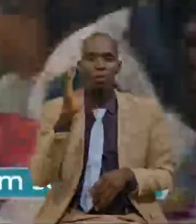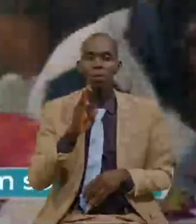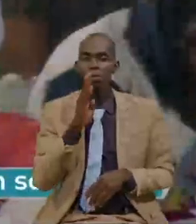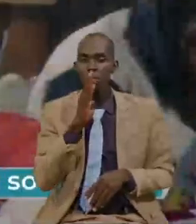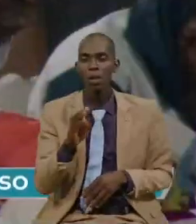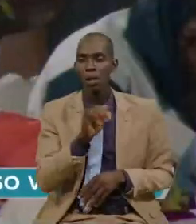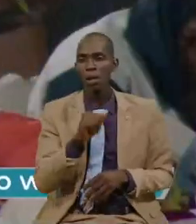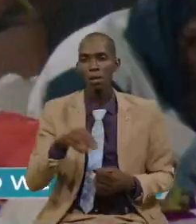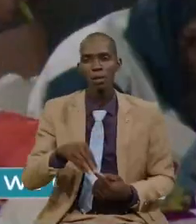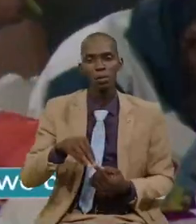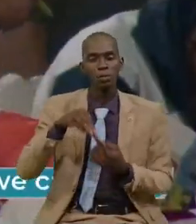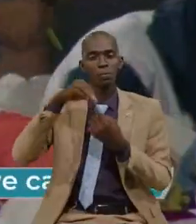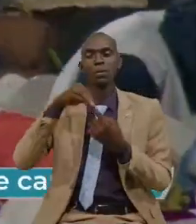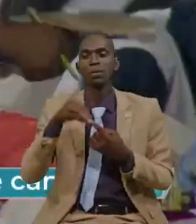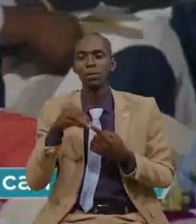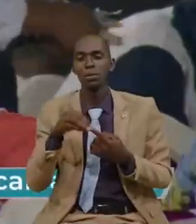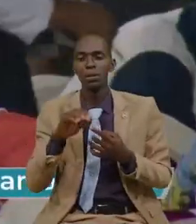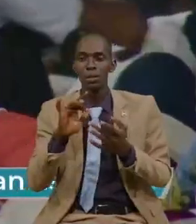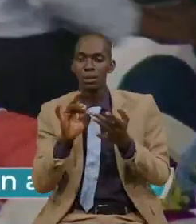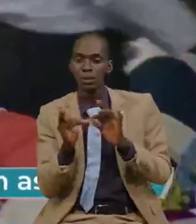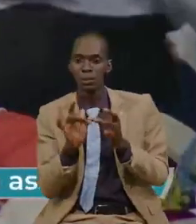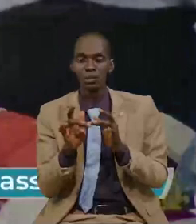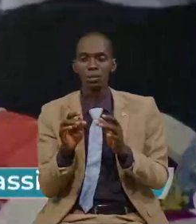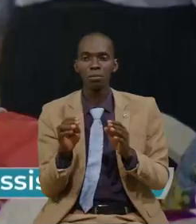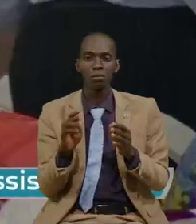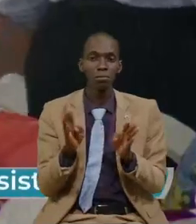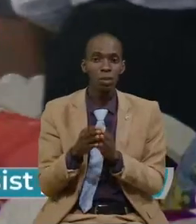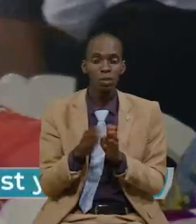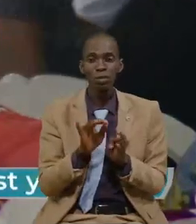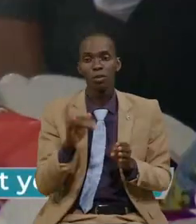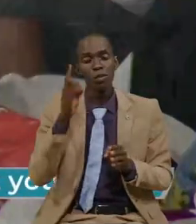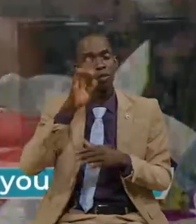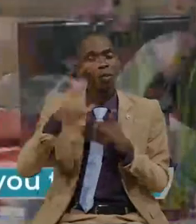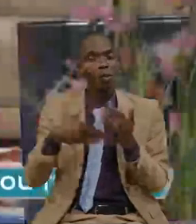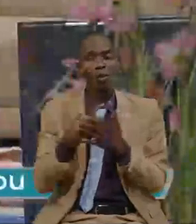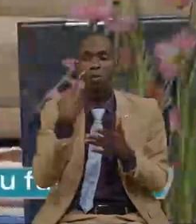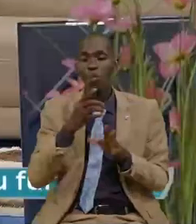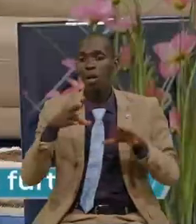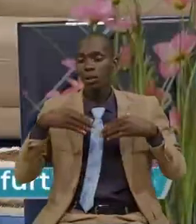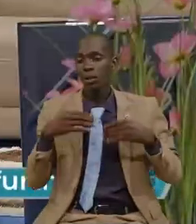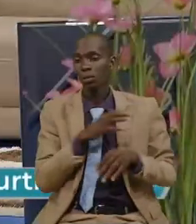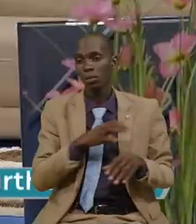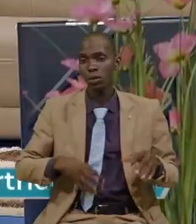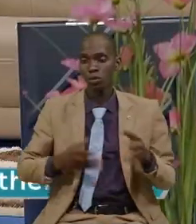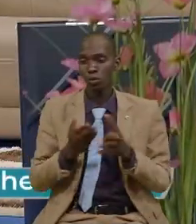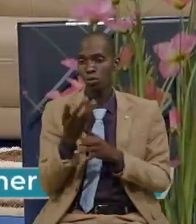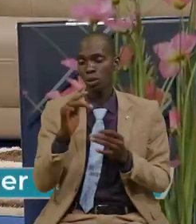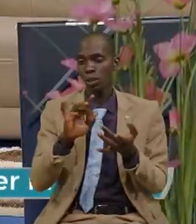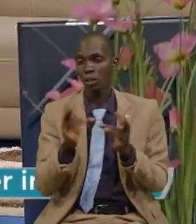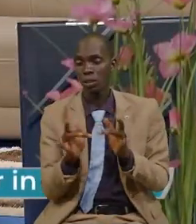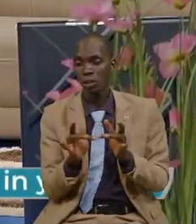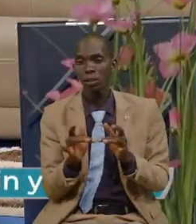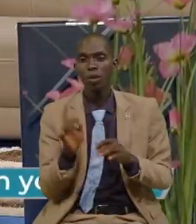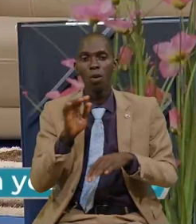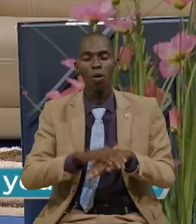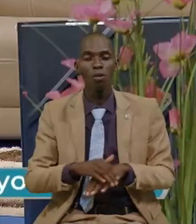banquet. Il y aura un banquet pour ceux qui, pour l'audience en ligne, tous ceux qui ont donné leur vie